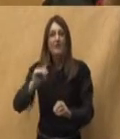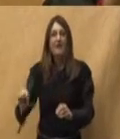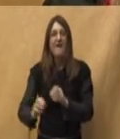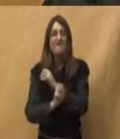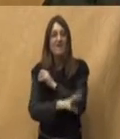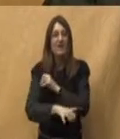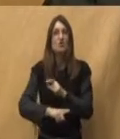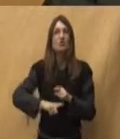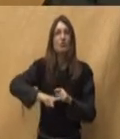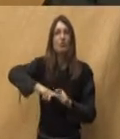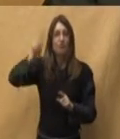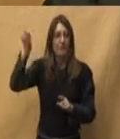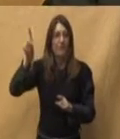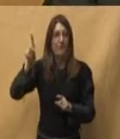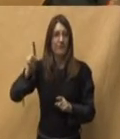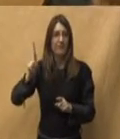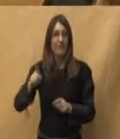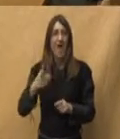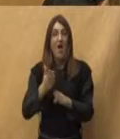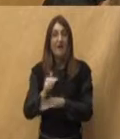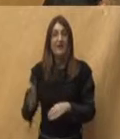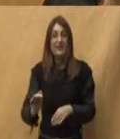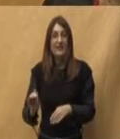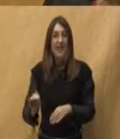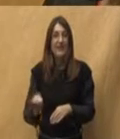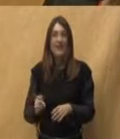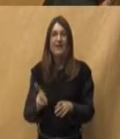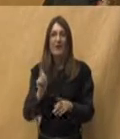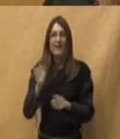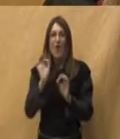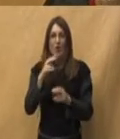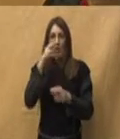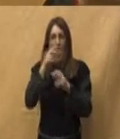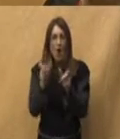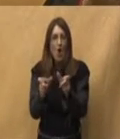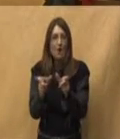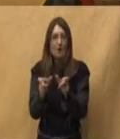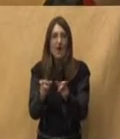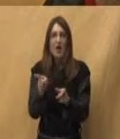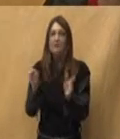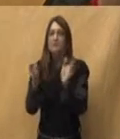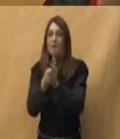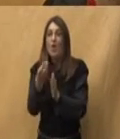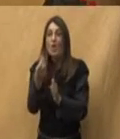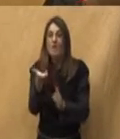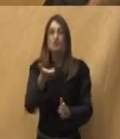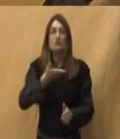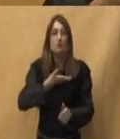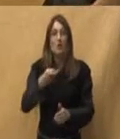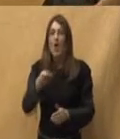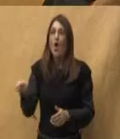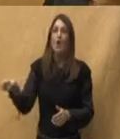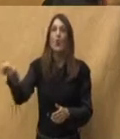nadalje. Čim dijete ispane ispod kontrole, završi na kiosku i za novac koji je dobilo,